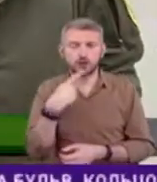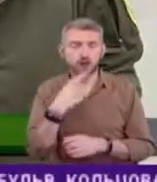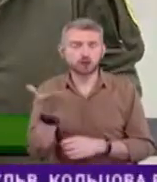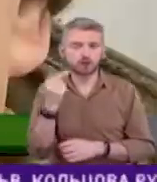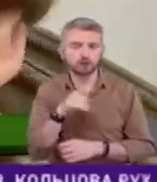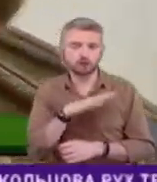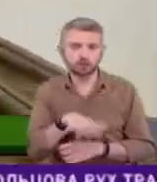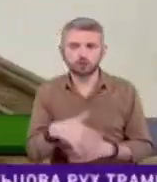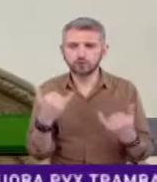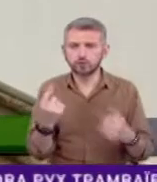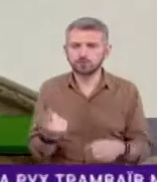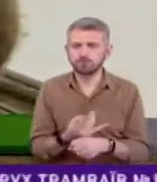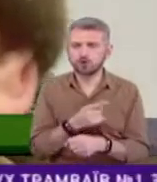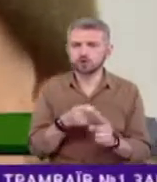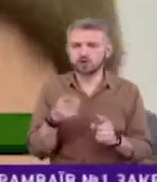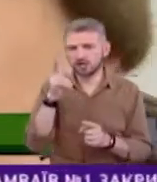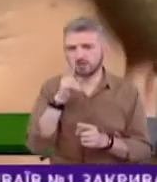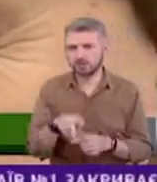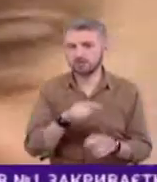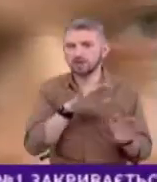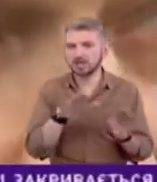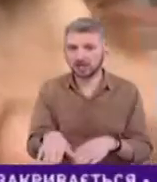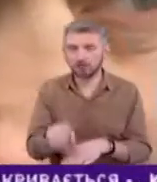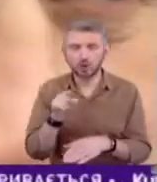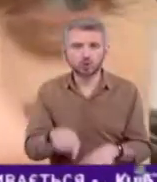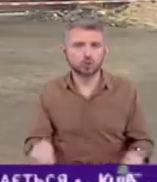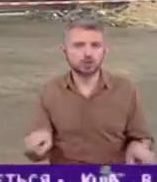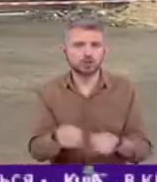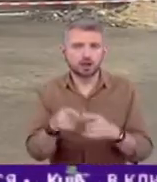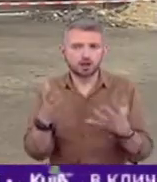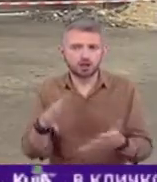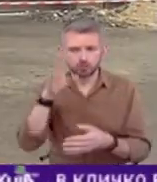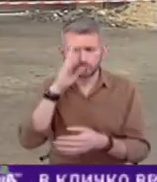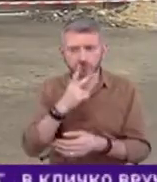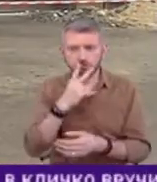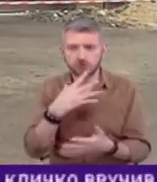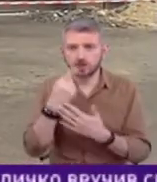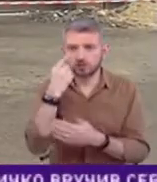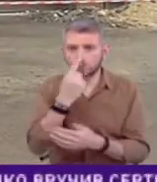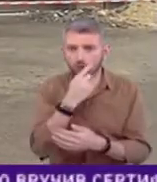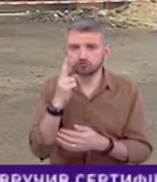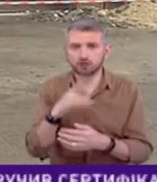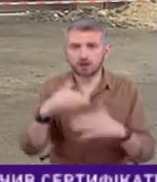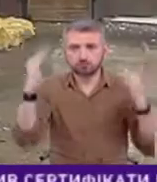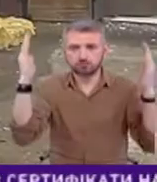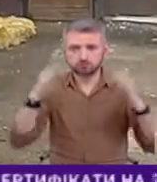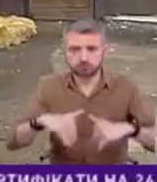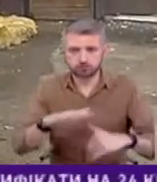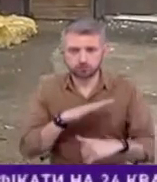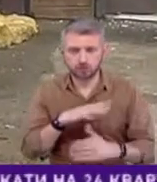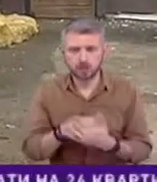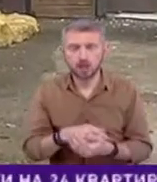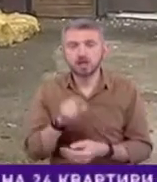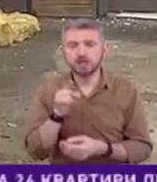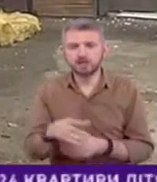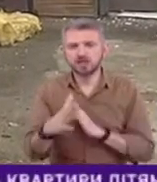тут не був. Сьогодні вперше за 2 місяці приїхав, а тут таке. Чоловік бачив на власні очі, як обвалилося бетонне перекриття.